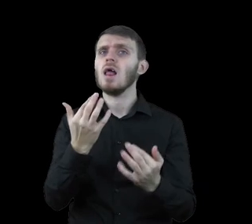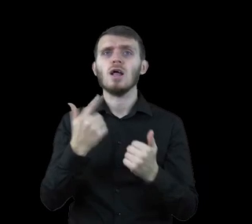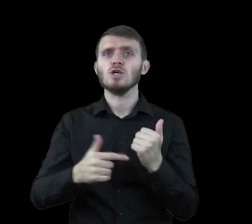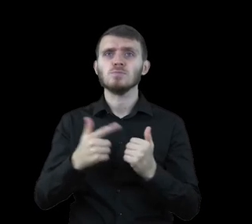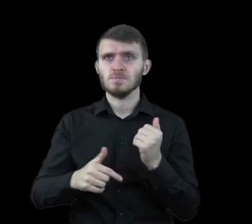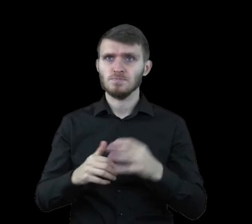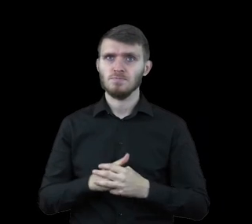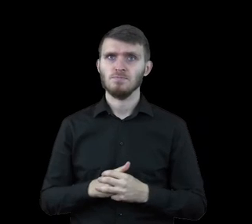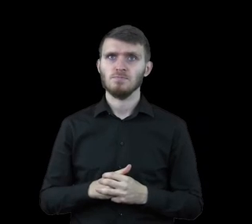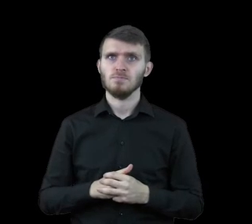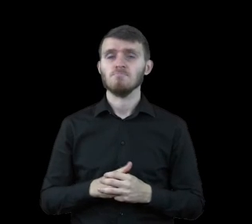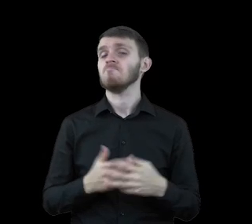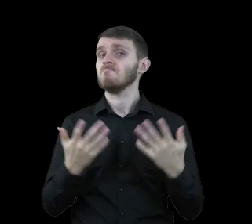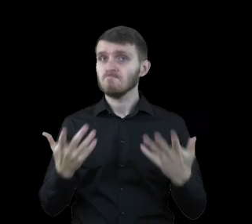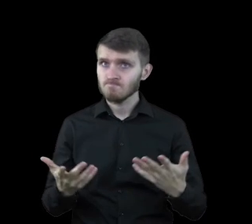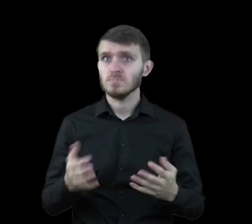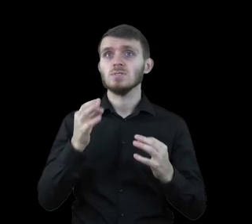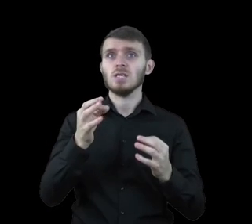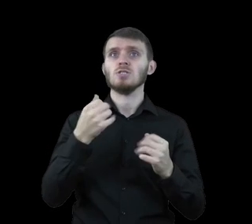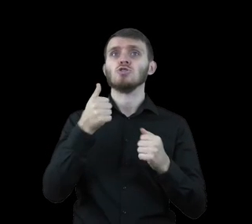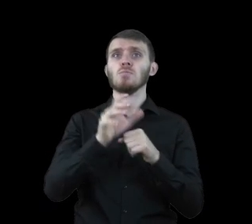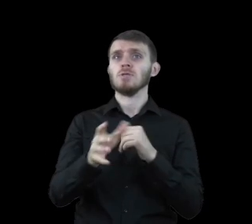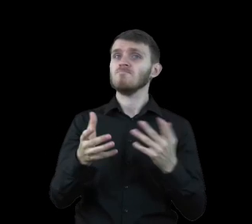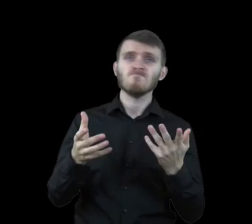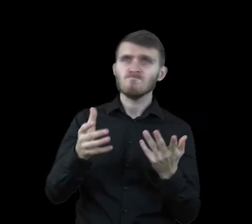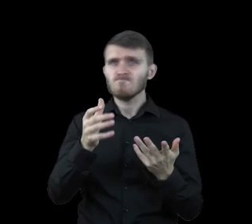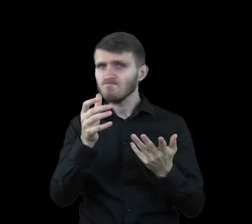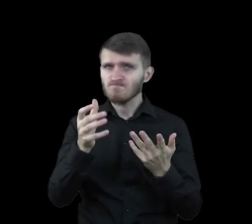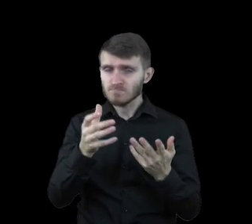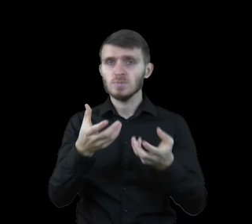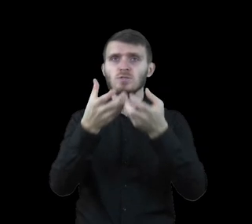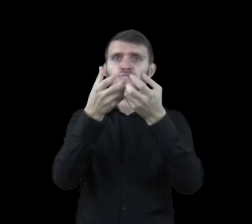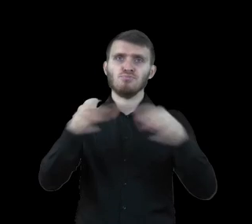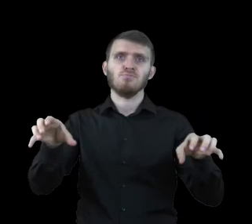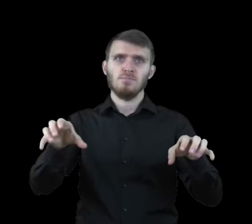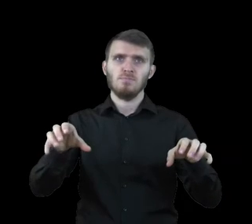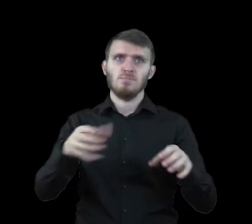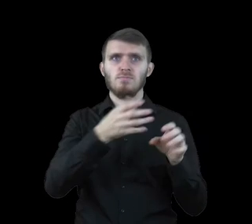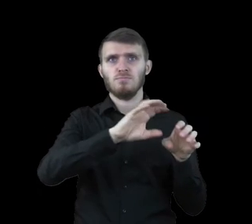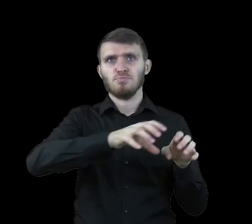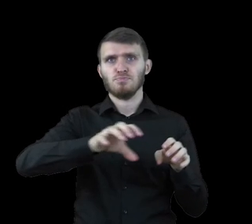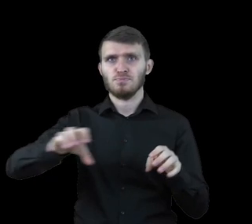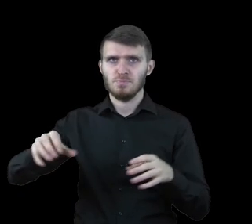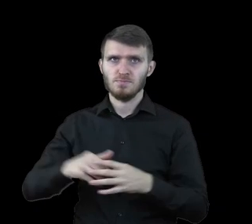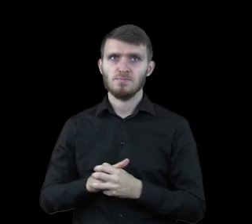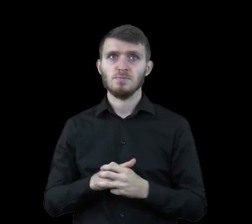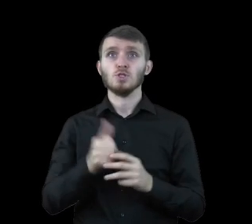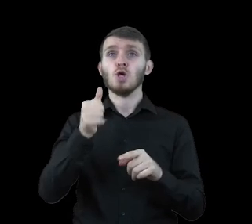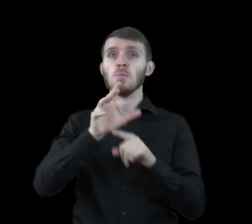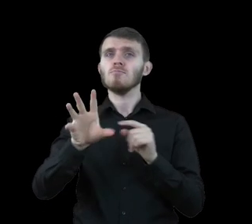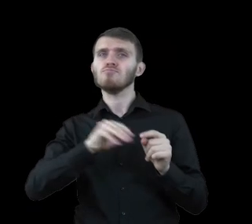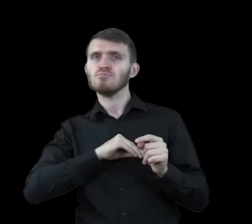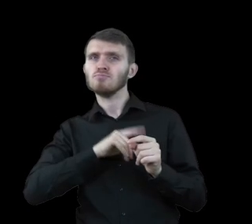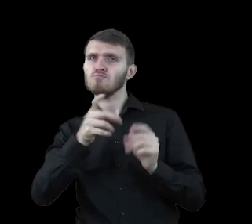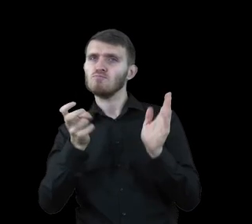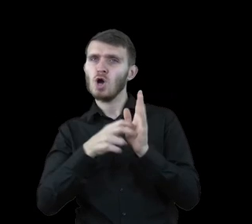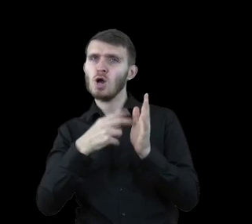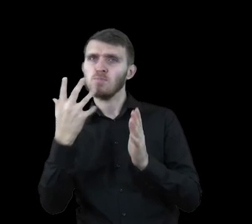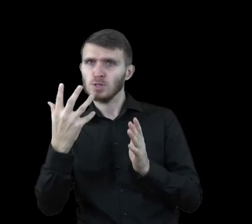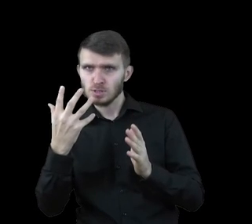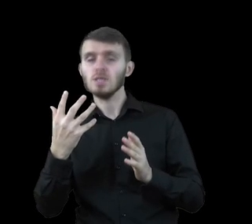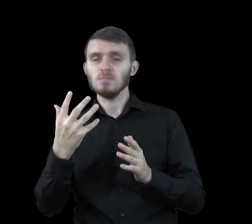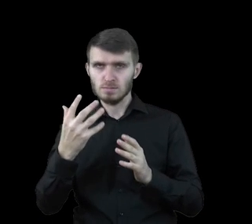rozłożyć sobie 115 na czynniki. Oczywiste jest, że 115 dzieli się przez 5, ponieważ ostatnia cyfra tutaj to piątka, czyli 5.